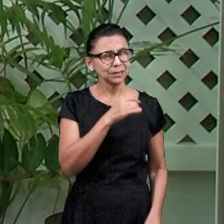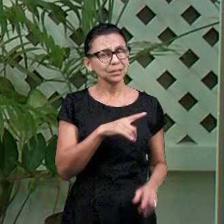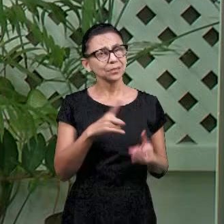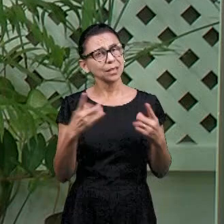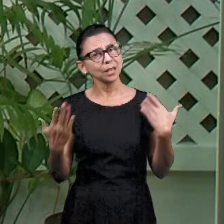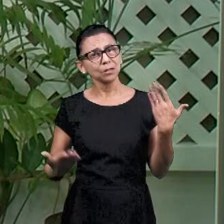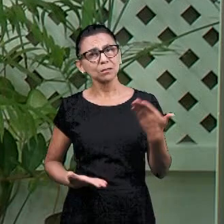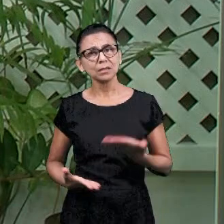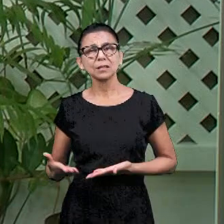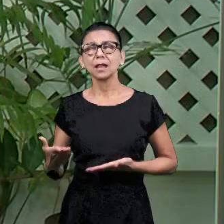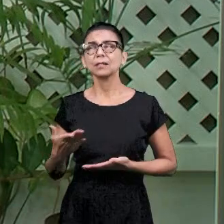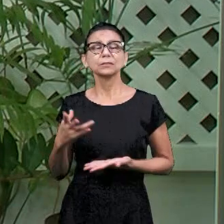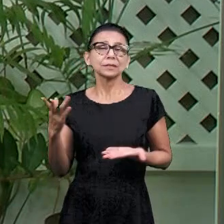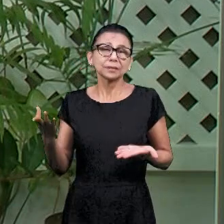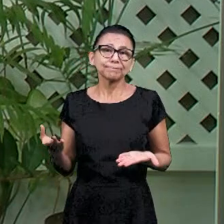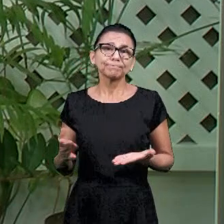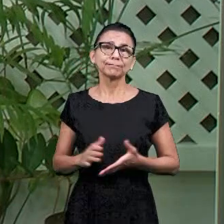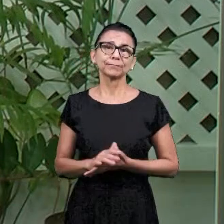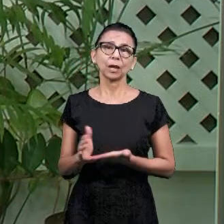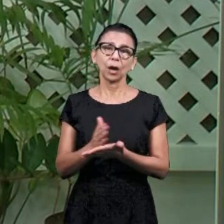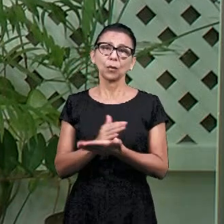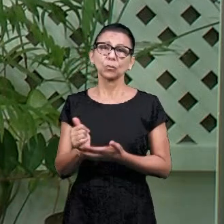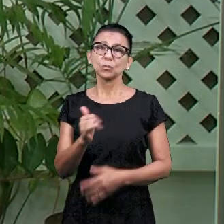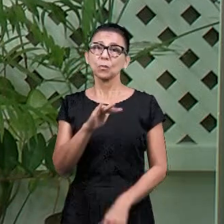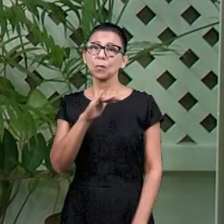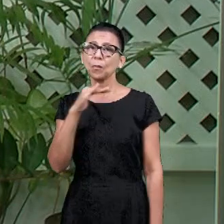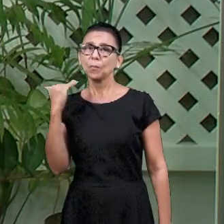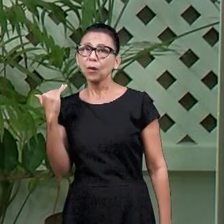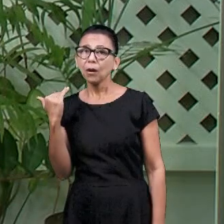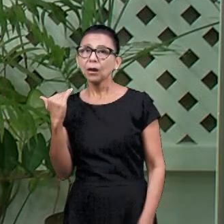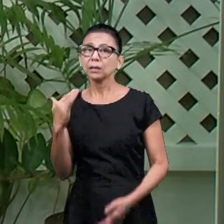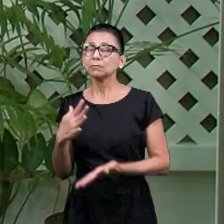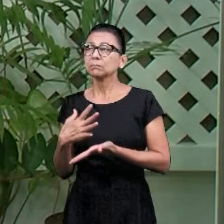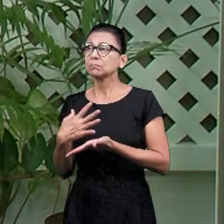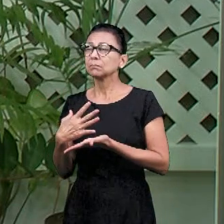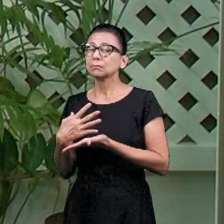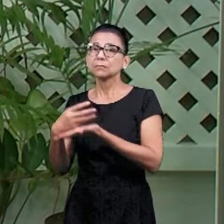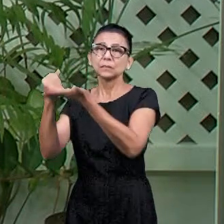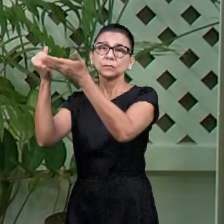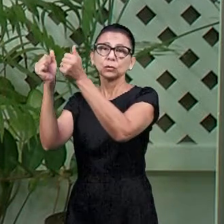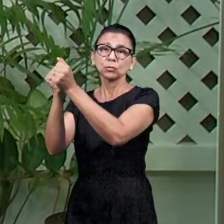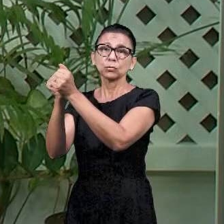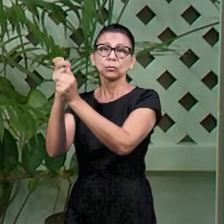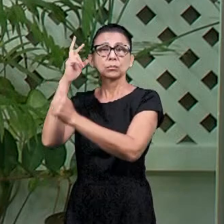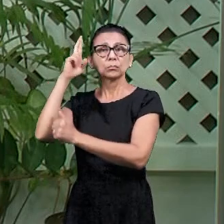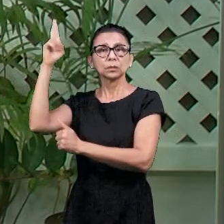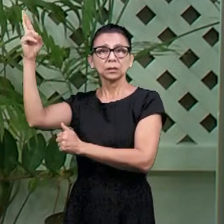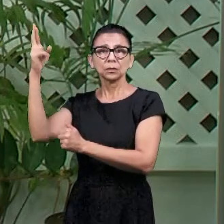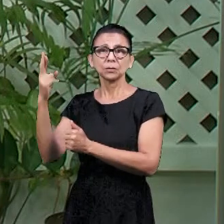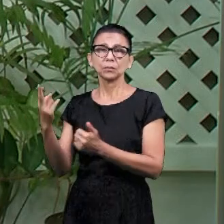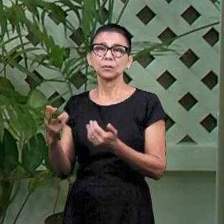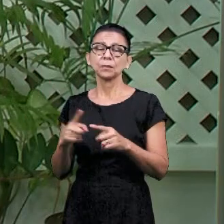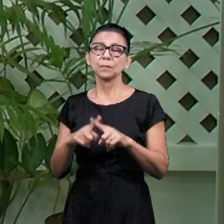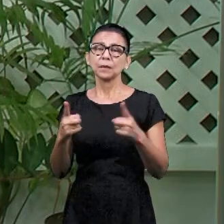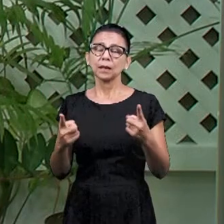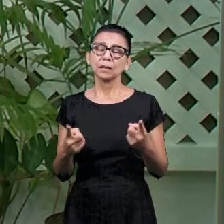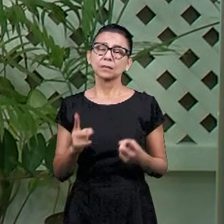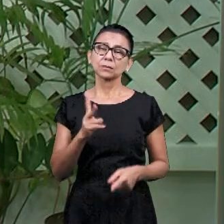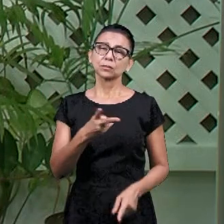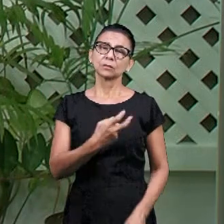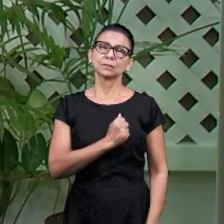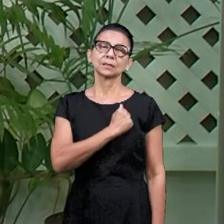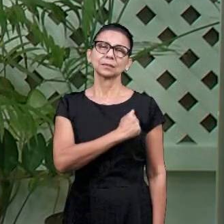pertes. Et ceux qui passent sont allés vers le Seigneur, c'est vrai, mais il nous manque beaucoup, n'est-ce